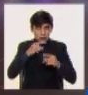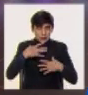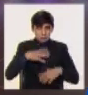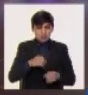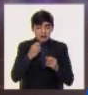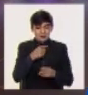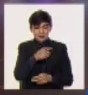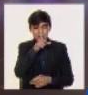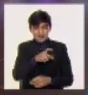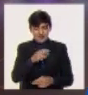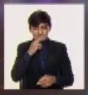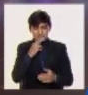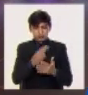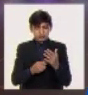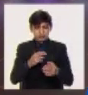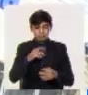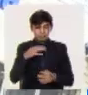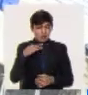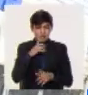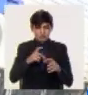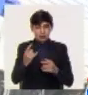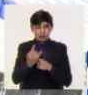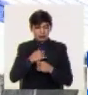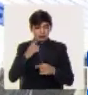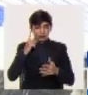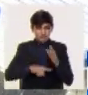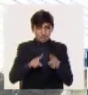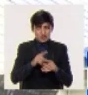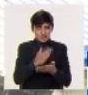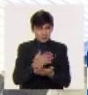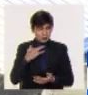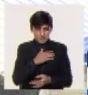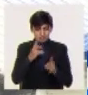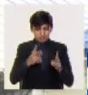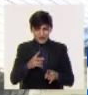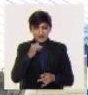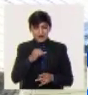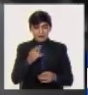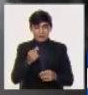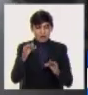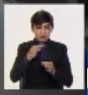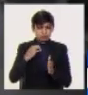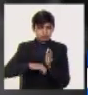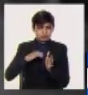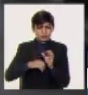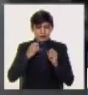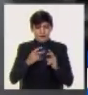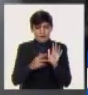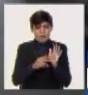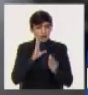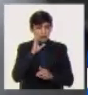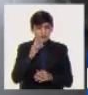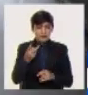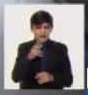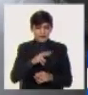уверяет блогер, потерпевших немало. Деньги с карты снимали в несколько подходов, рассказывает блогер Денис Денский. В 8 утра пришли